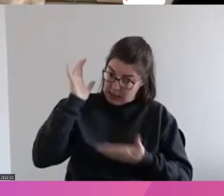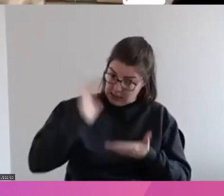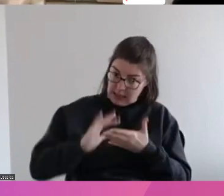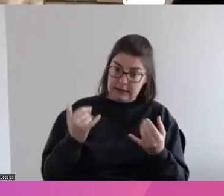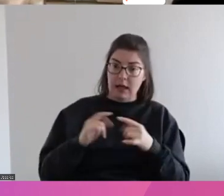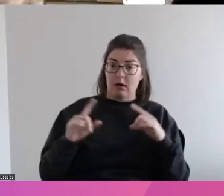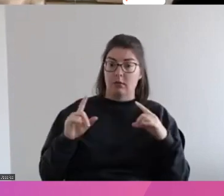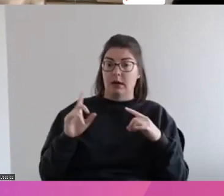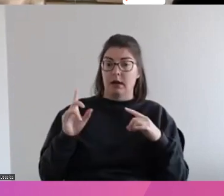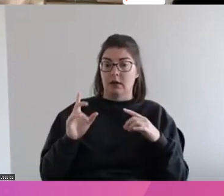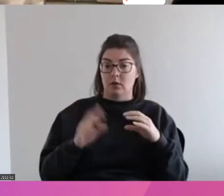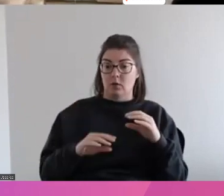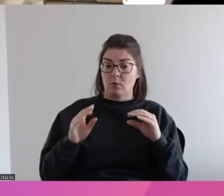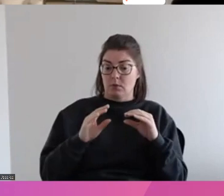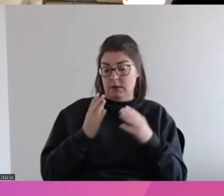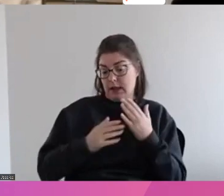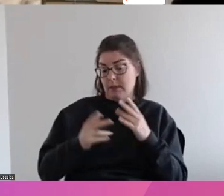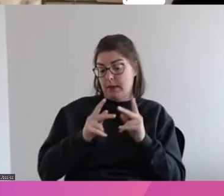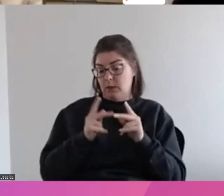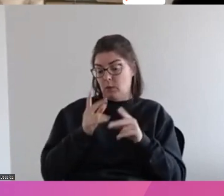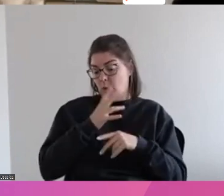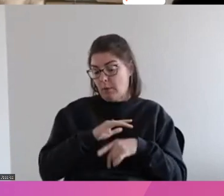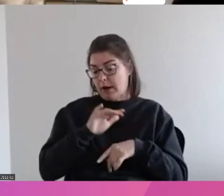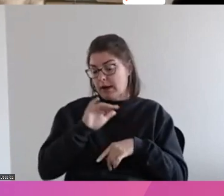des ressources qui existent